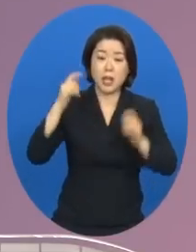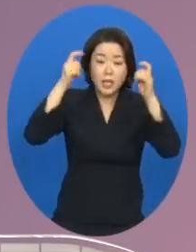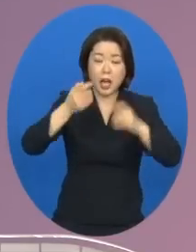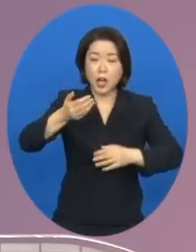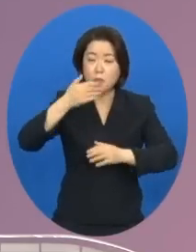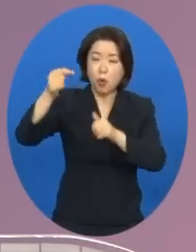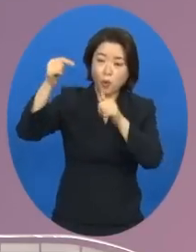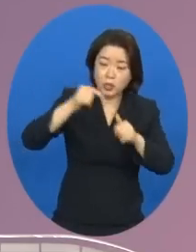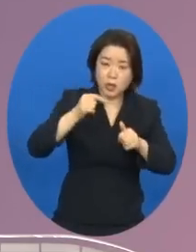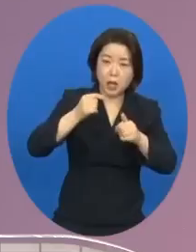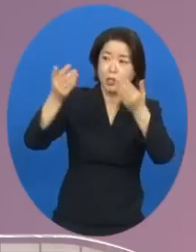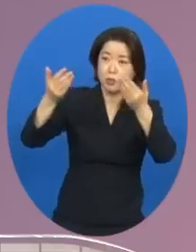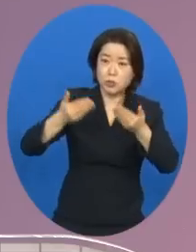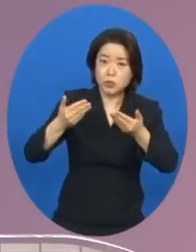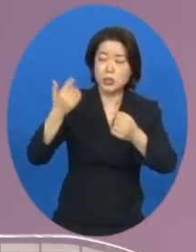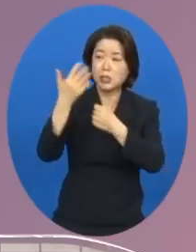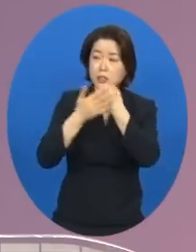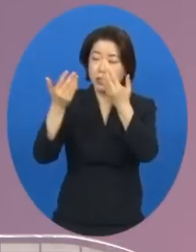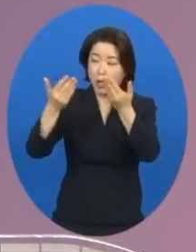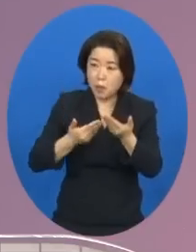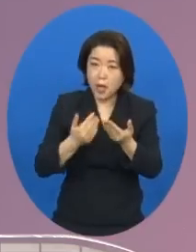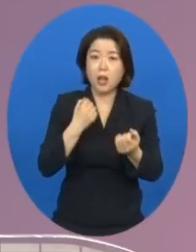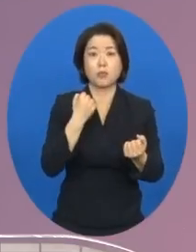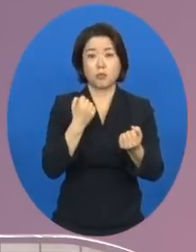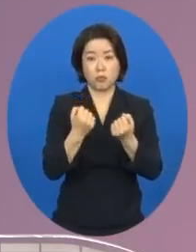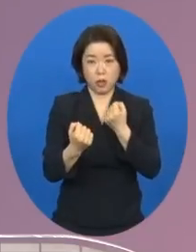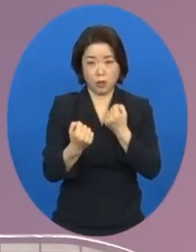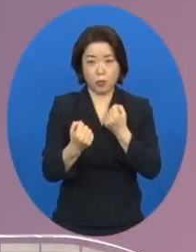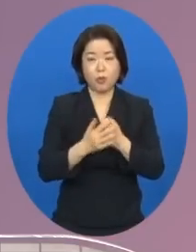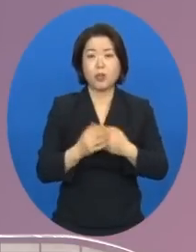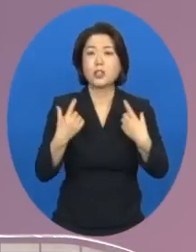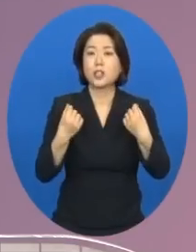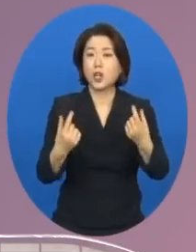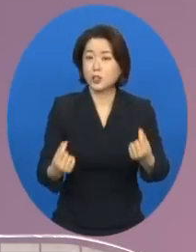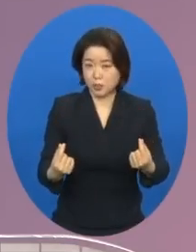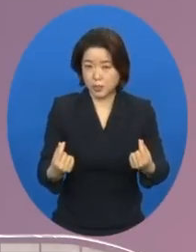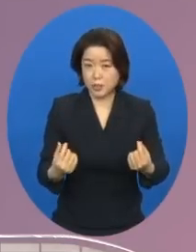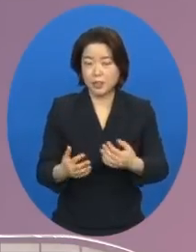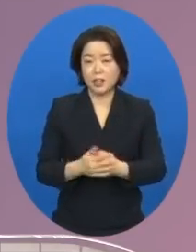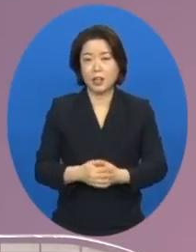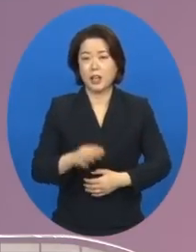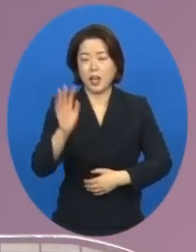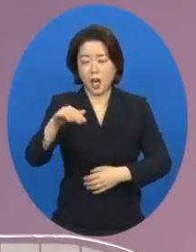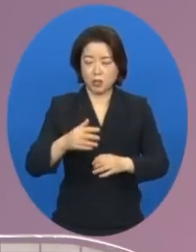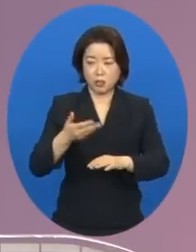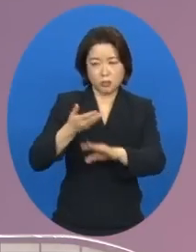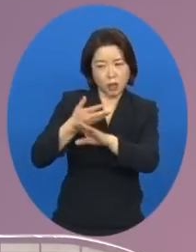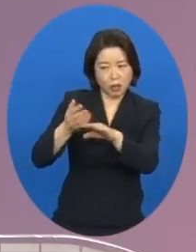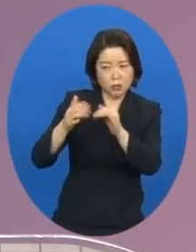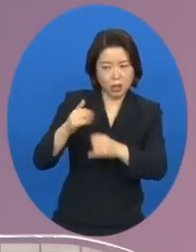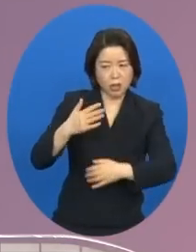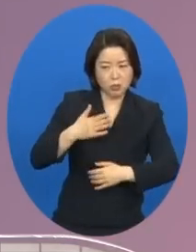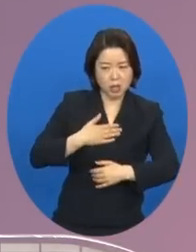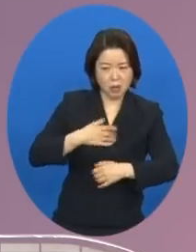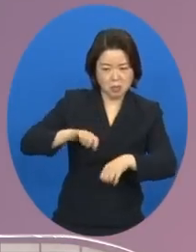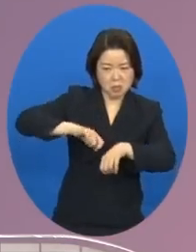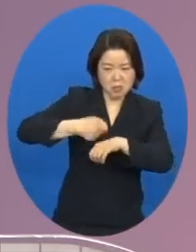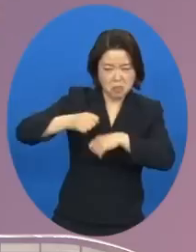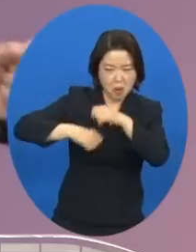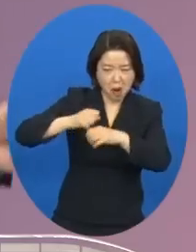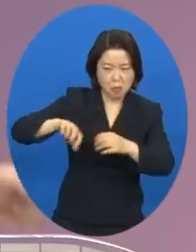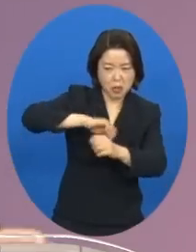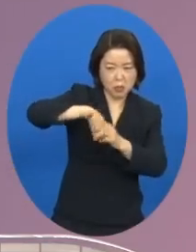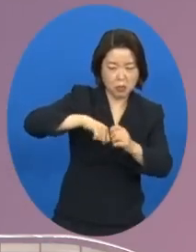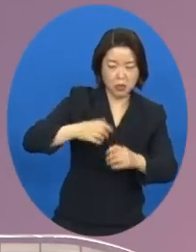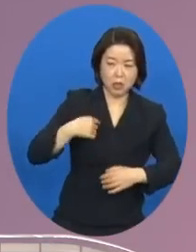먹이라는 사명을 주시는 은혜를 받았음에도 여전히 아예 남이 내게 띠띠우고 남이